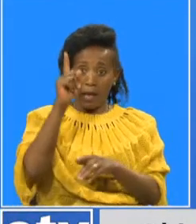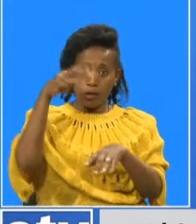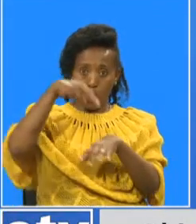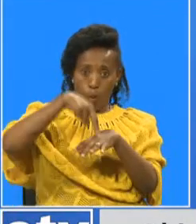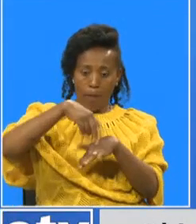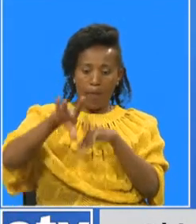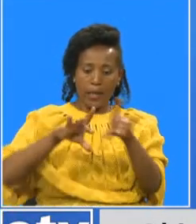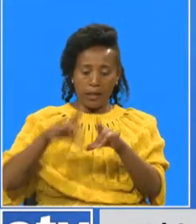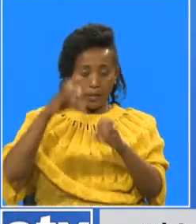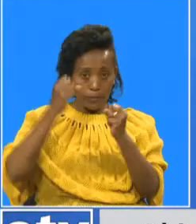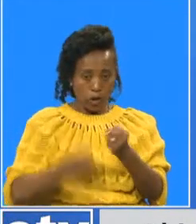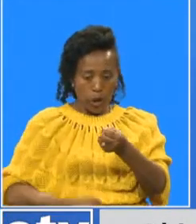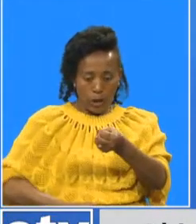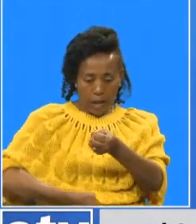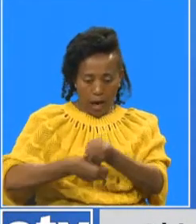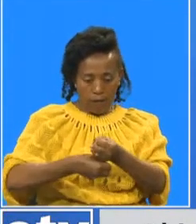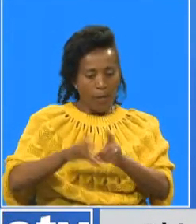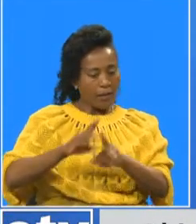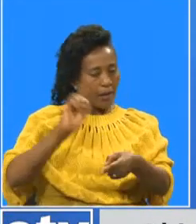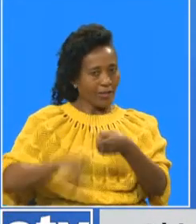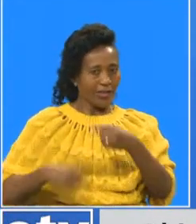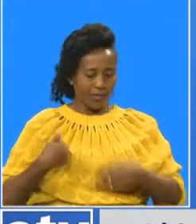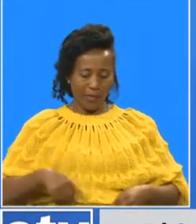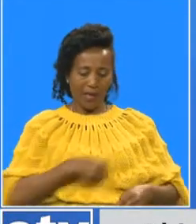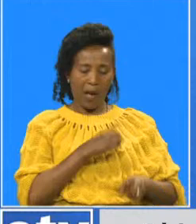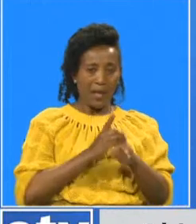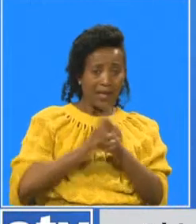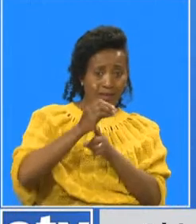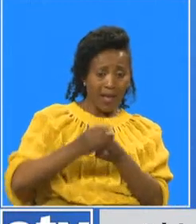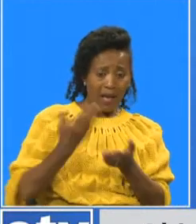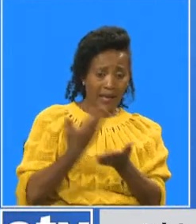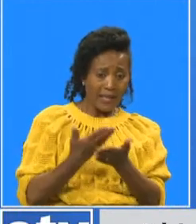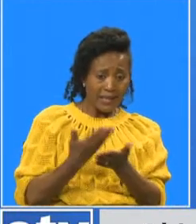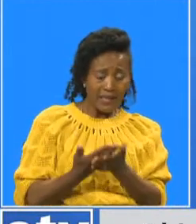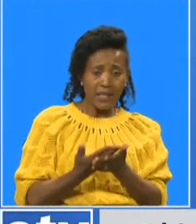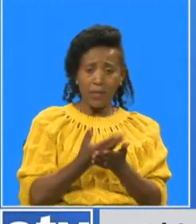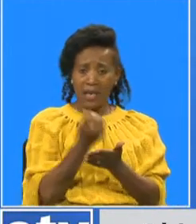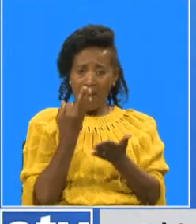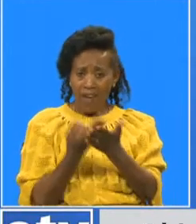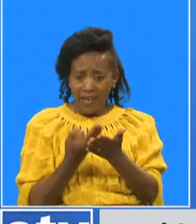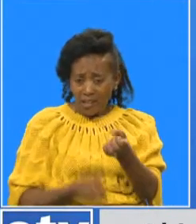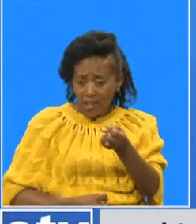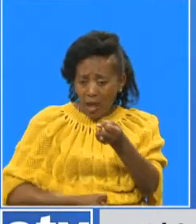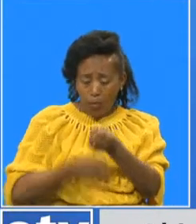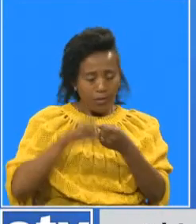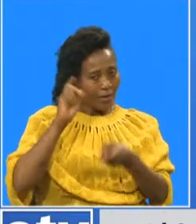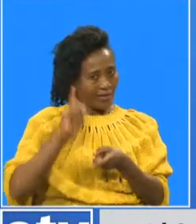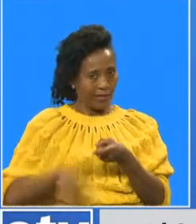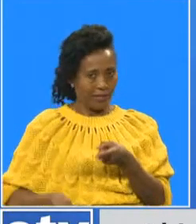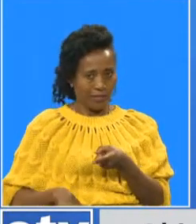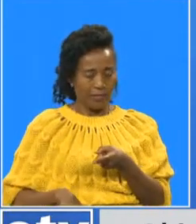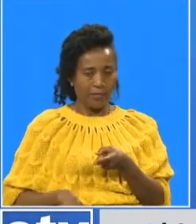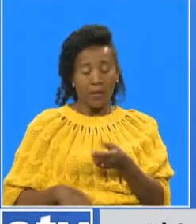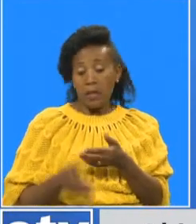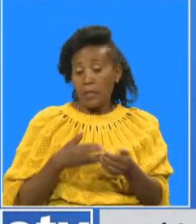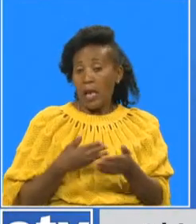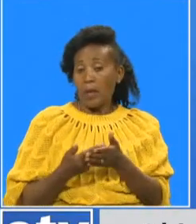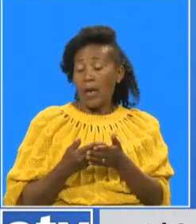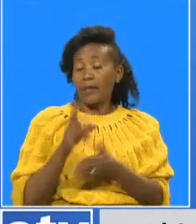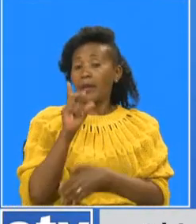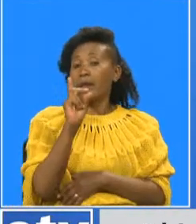ነገር ማድረግ የምንችለው ምንድነው? ድጋፍ ማድረግ አንችልም። እኛ በቀጥታ ድጋፍ የገንዘብ ሌላ ፋይናንሻል የሆነ ሳፖርት አንችልም።